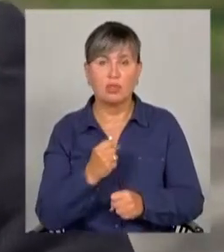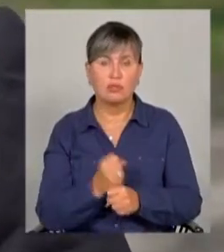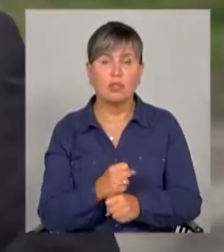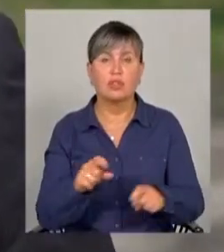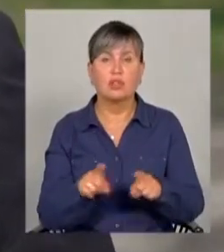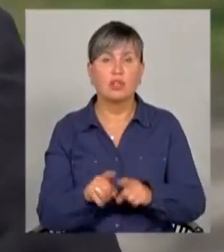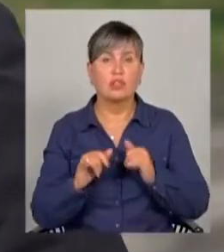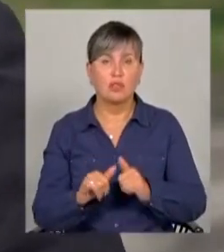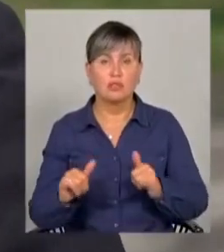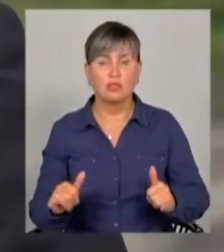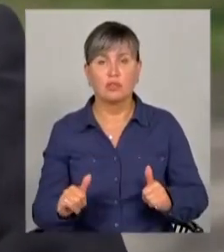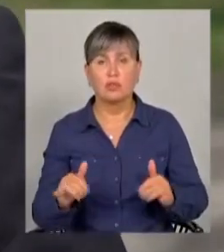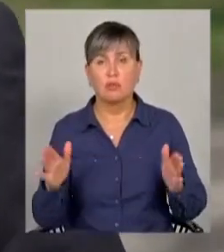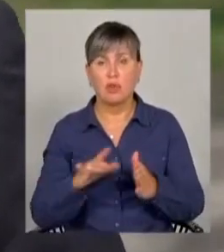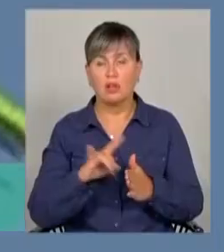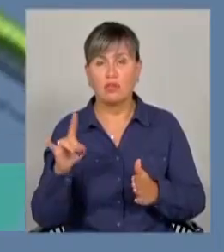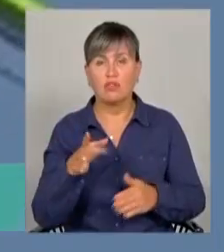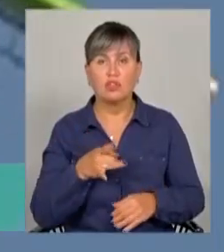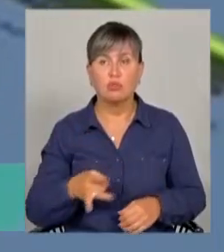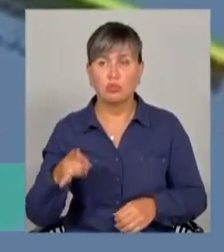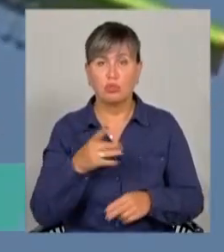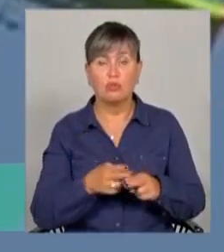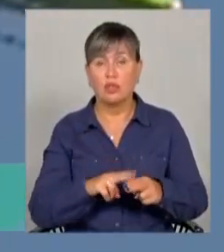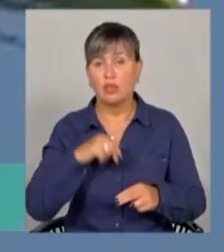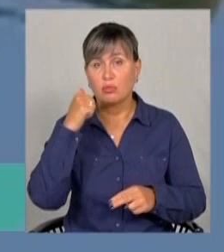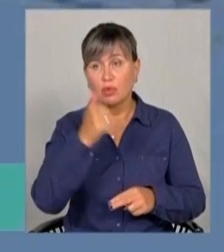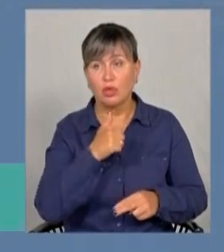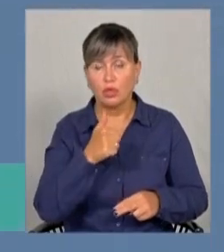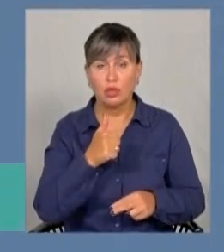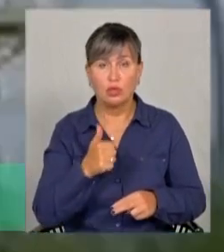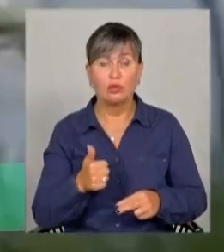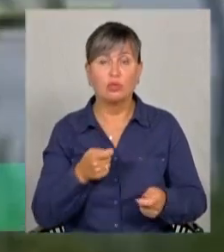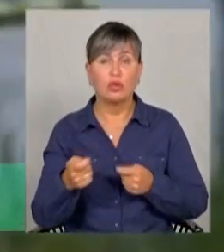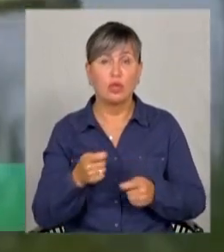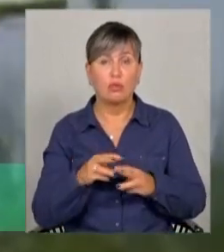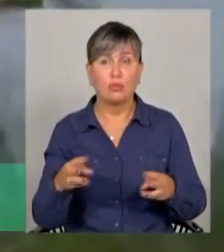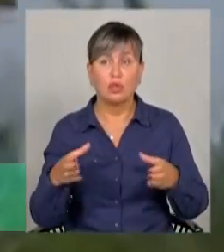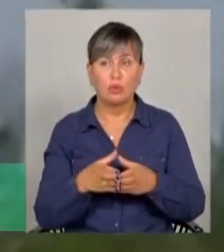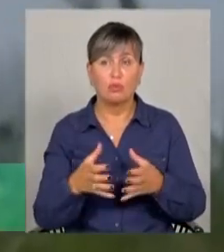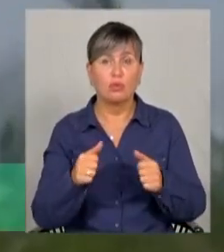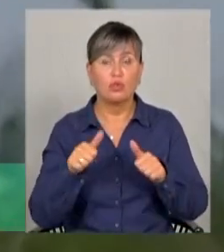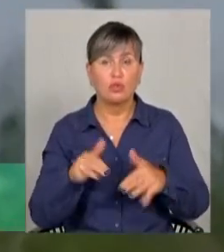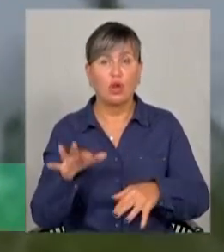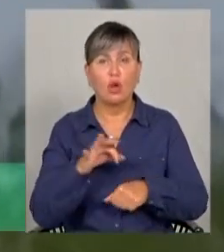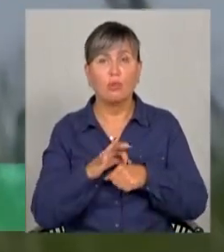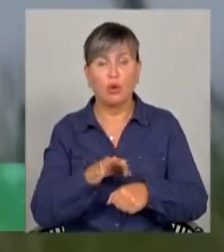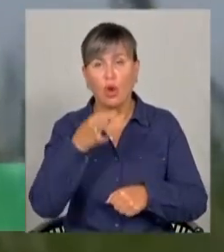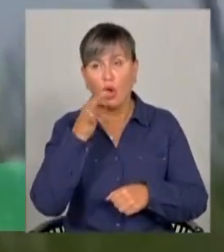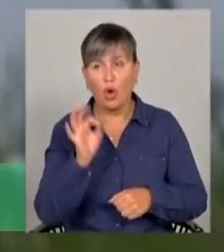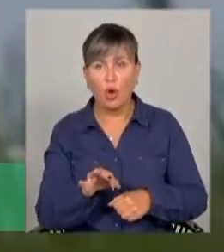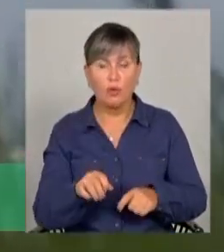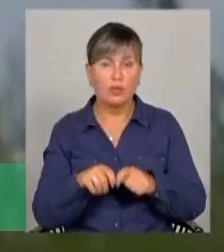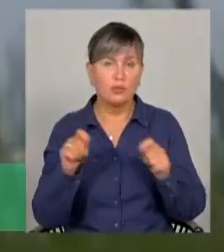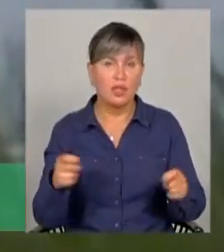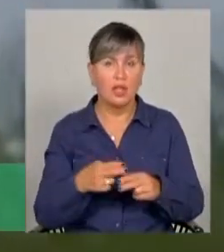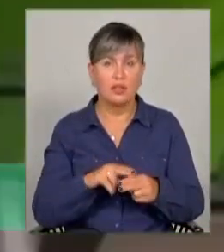также развивать малую авиацию в республике. В этом году руководство Минобороны страны приняло решение о проведении опытно-войсковой эксплуатации